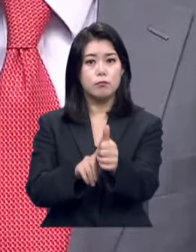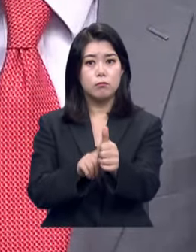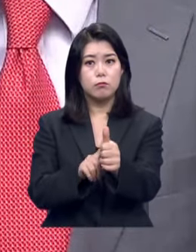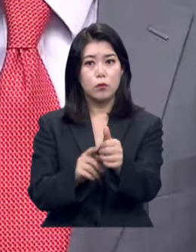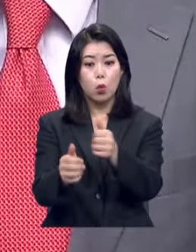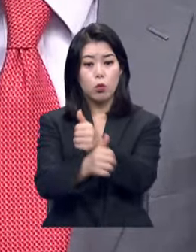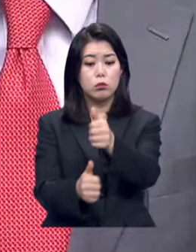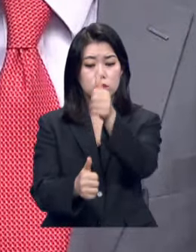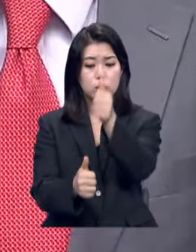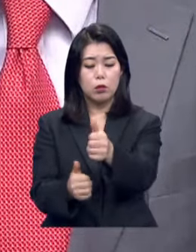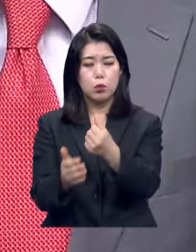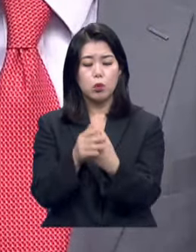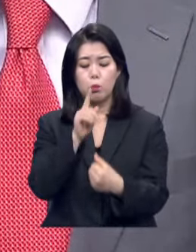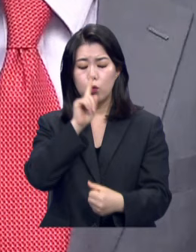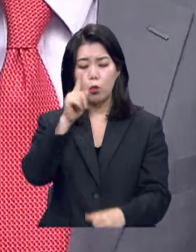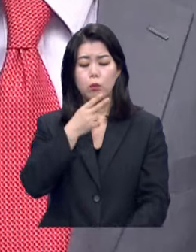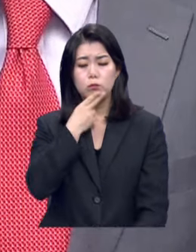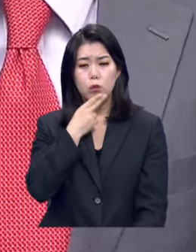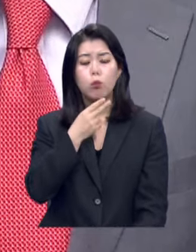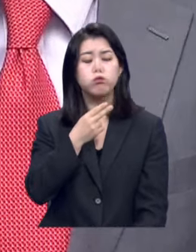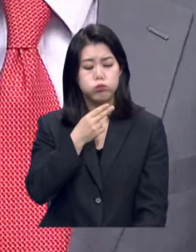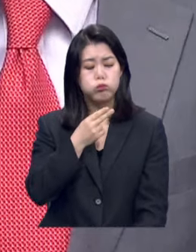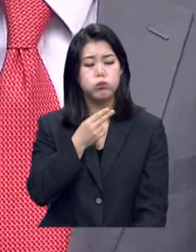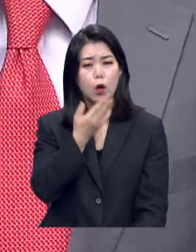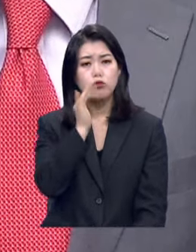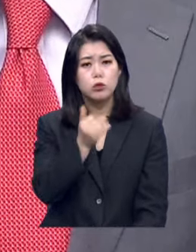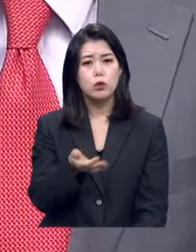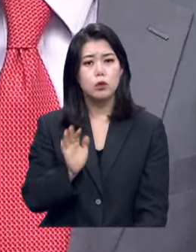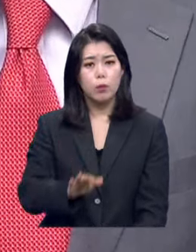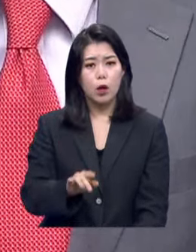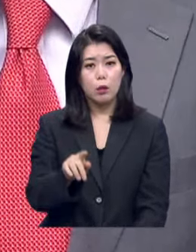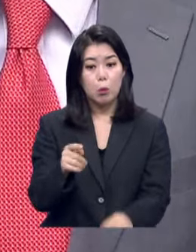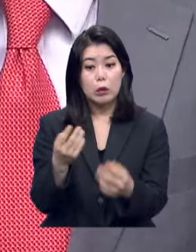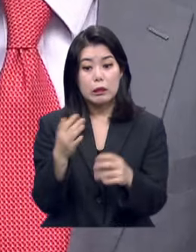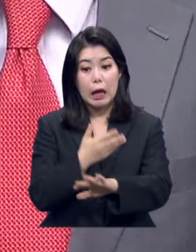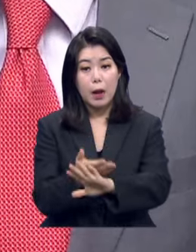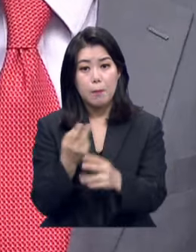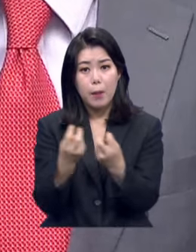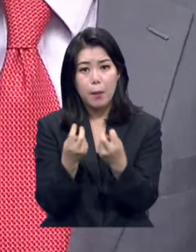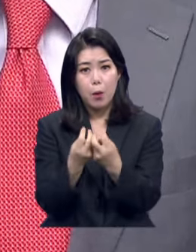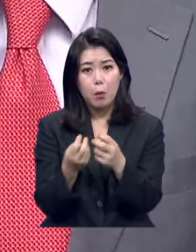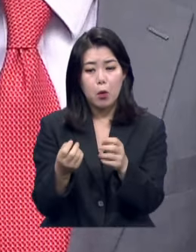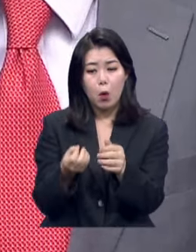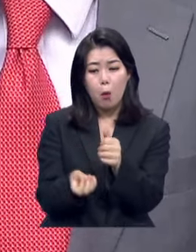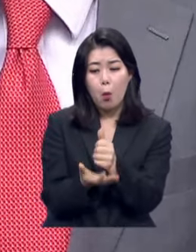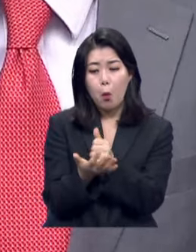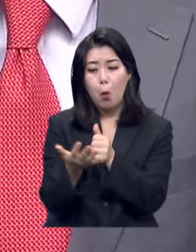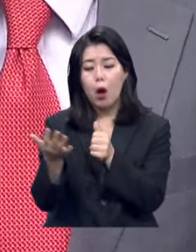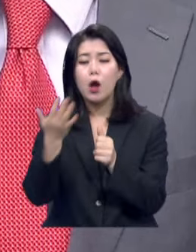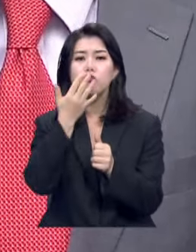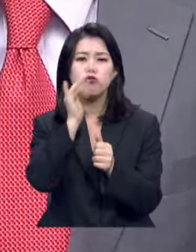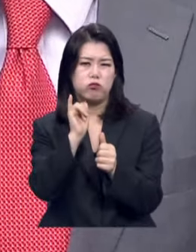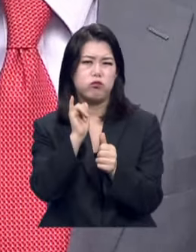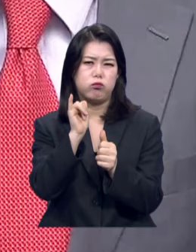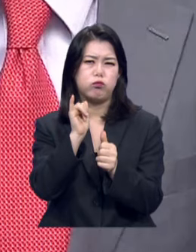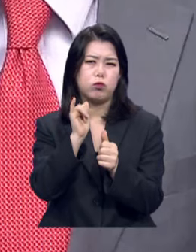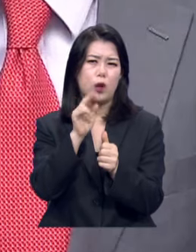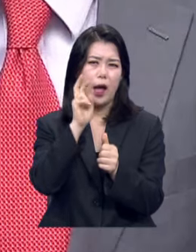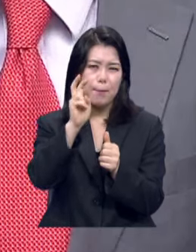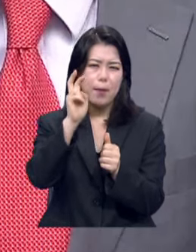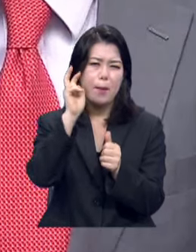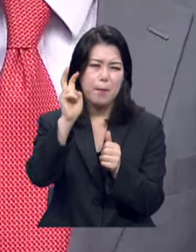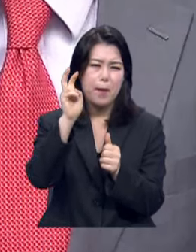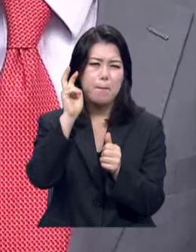공간 위원장으로서 복원을 안 했을지 모르겠지만 어떤 방식으로든간에 공간 위에서 얘기가 흘러간 것 아니겠느냐는 계속된